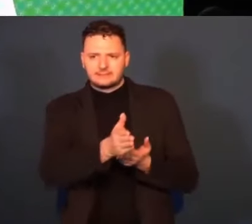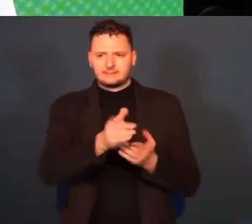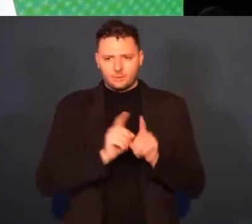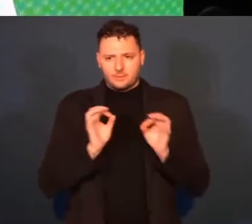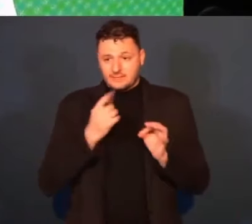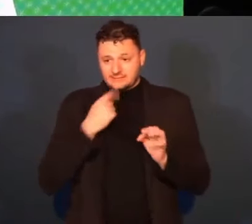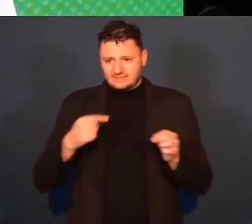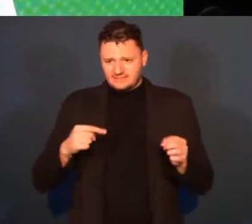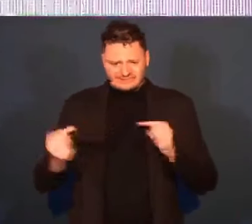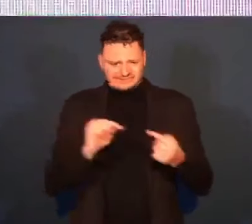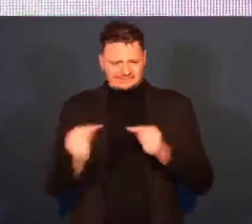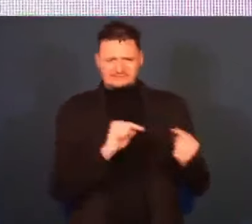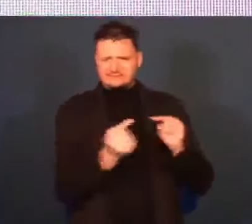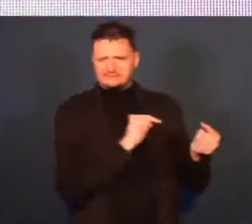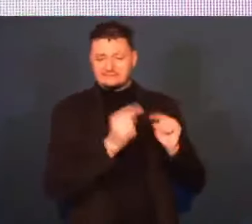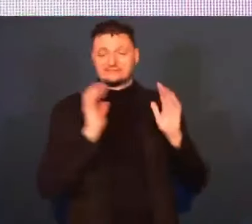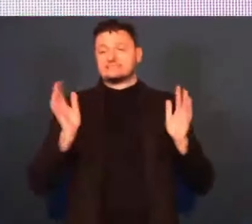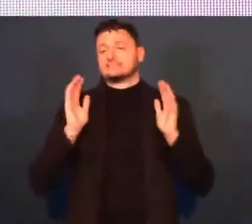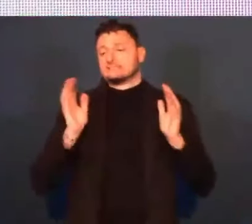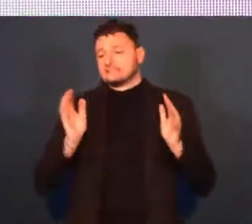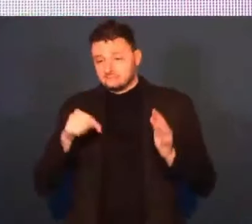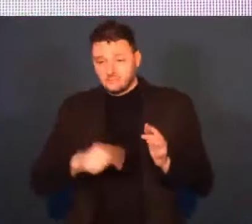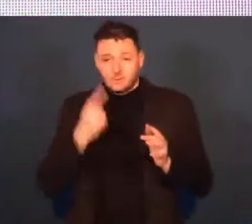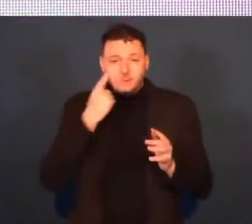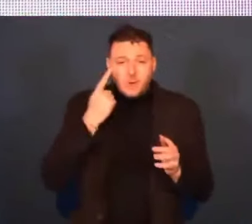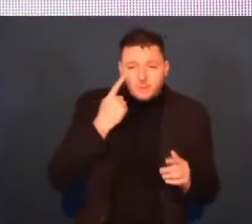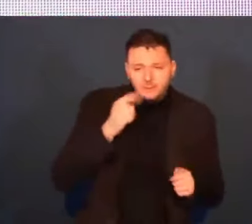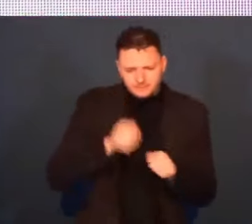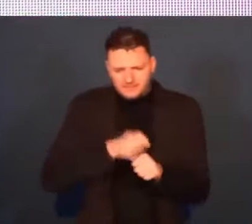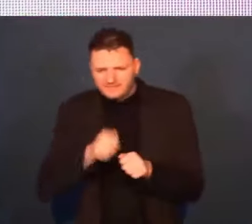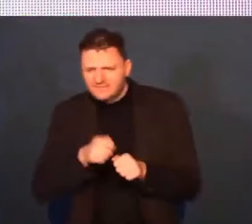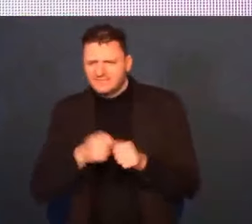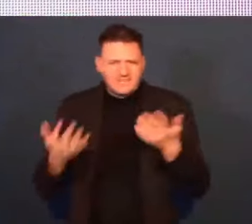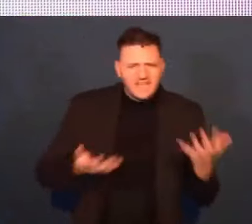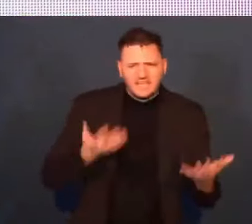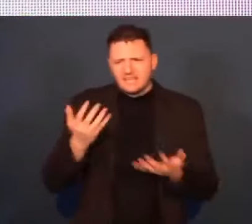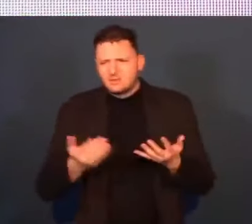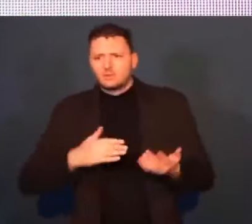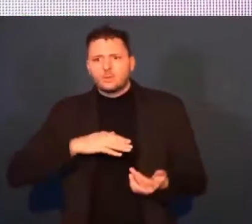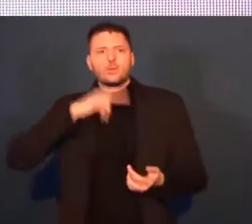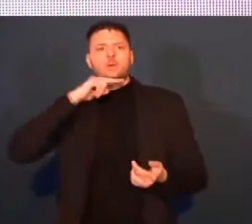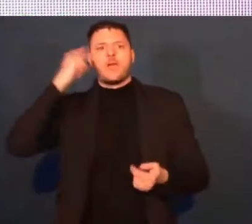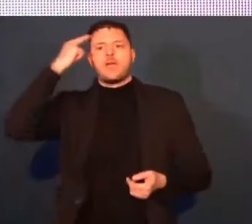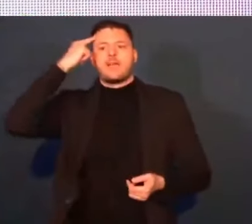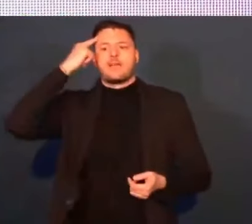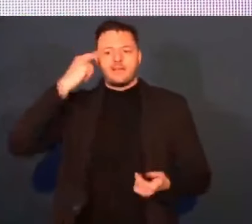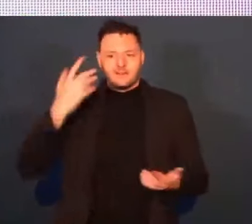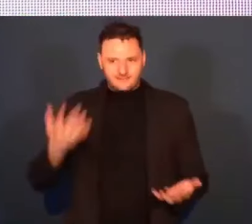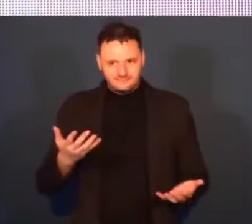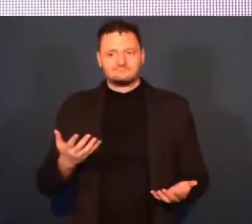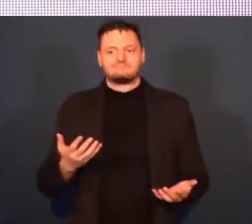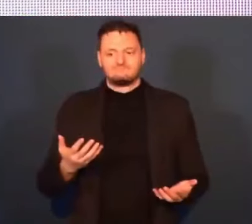Опитахме, дадахме всичко от себе си. Наложили се да научим урока, че трябва да можем да го правим